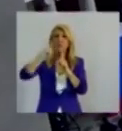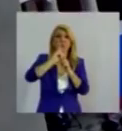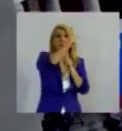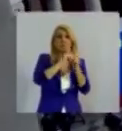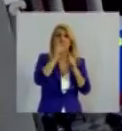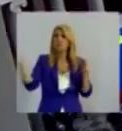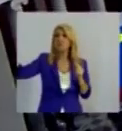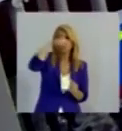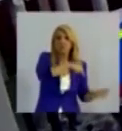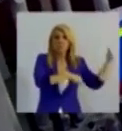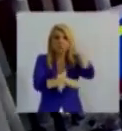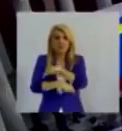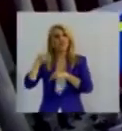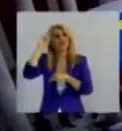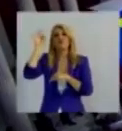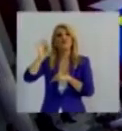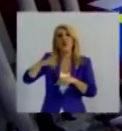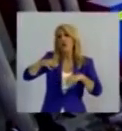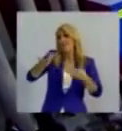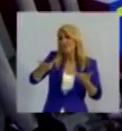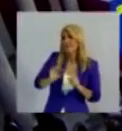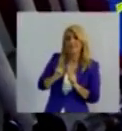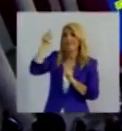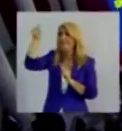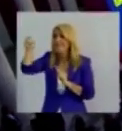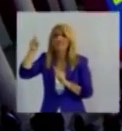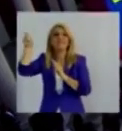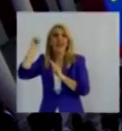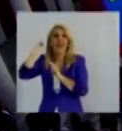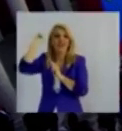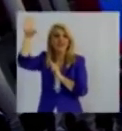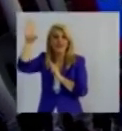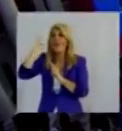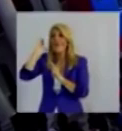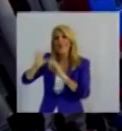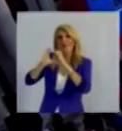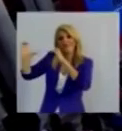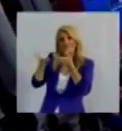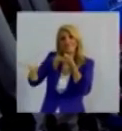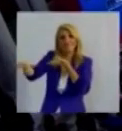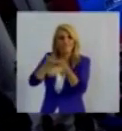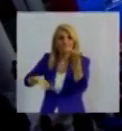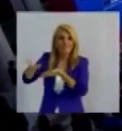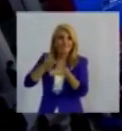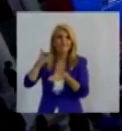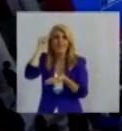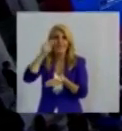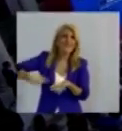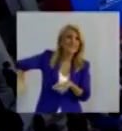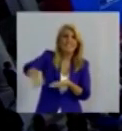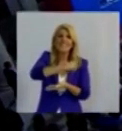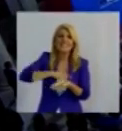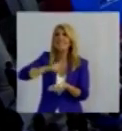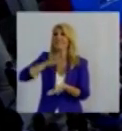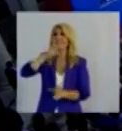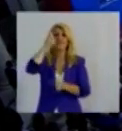προγράμματος Εράσμους. Την εκδήλωση διοργάνωσαν οι Εθνικές Μονάδες Συντονισμού του Ιδρύματος Νεολαίας και Διαβίου Μάθησης και του Ιδρύματος